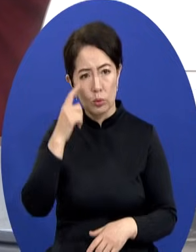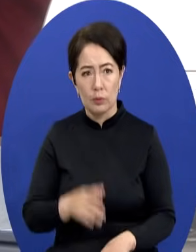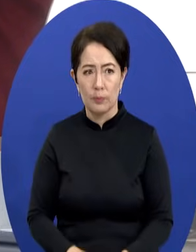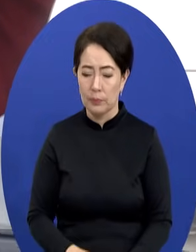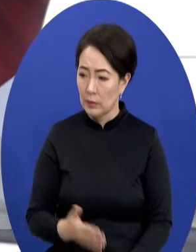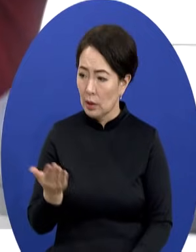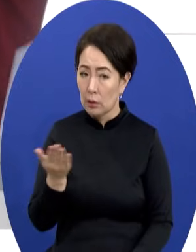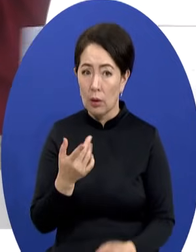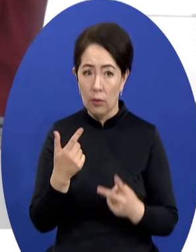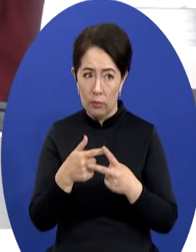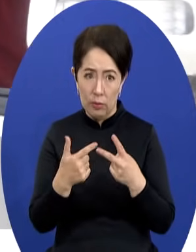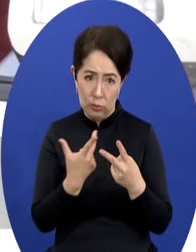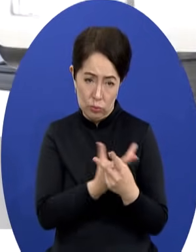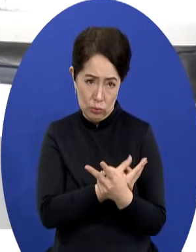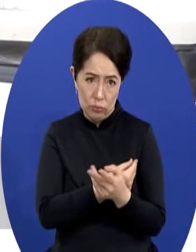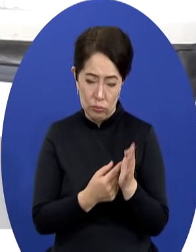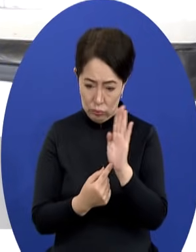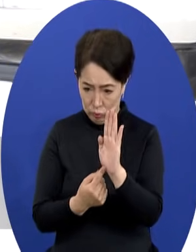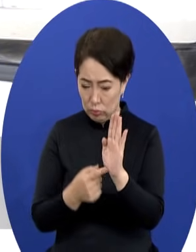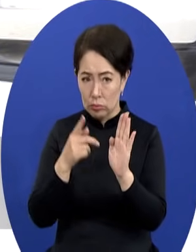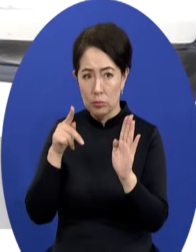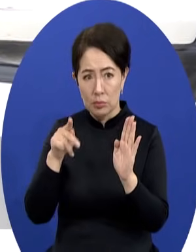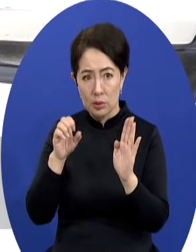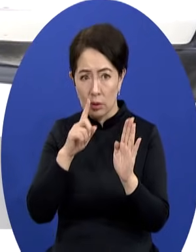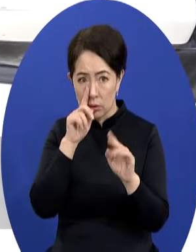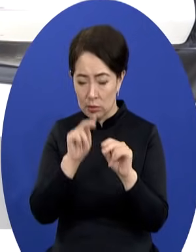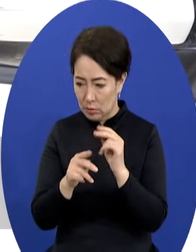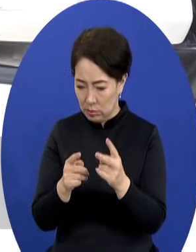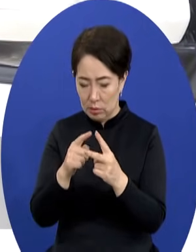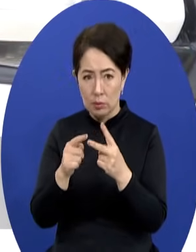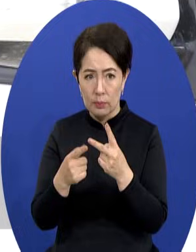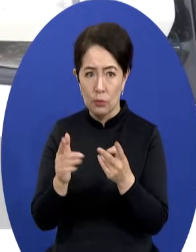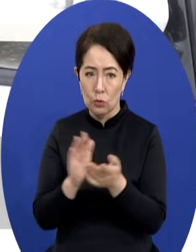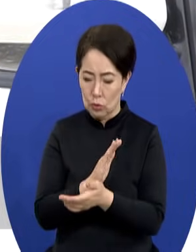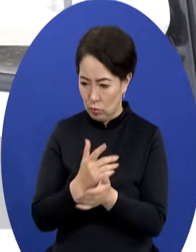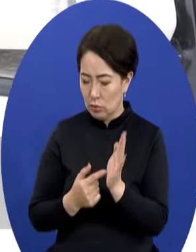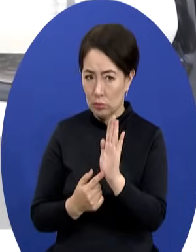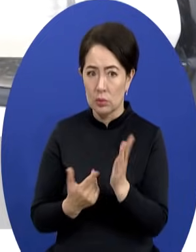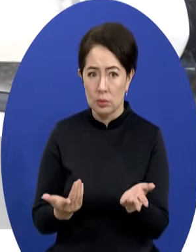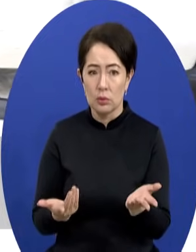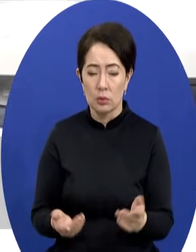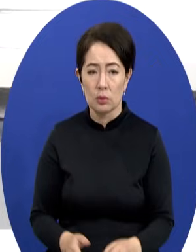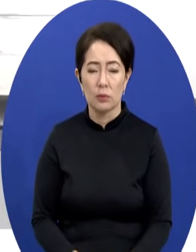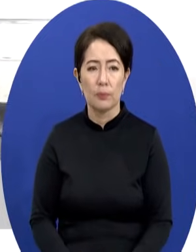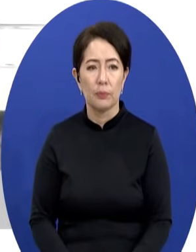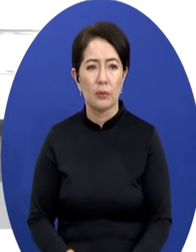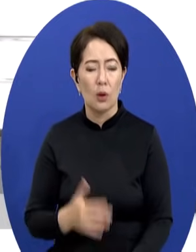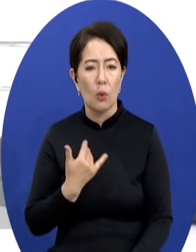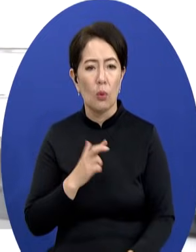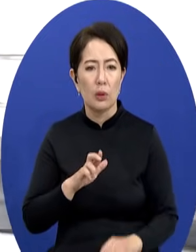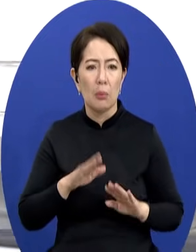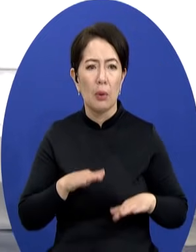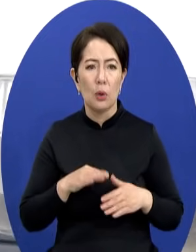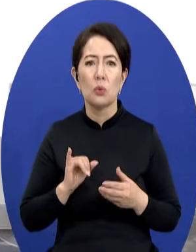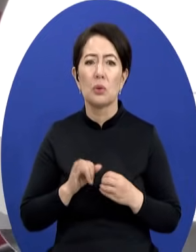бүхний хувьд хоёр вакциныхоо хоёр дунд хамрагдсан, PCR шинжилгээ өгсөн байгаа. Шинжилгээ өгсөн, төрүүлсэн өгсөн тэгэл явчихлаа шүү дээ. Тэгээд Улаанбаатар хотод хийх